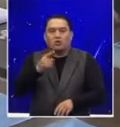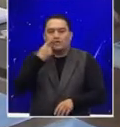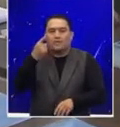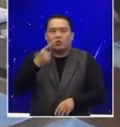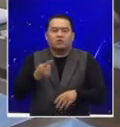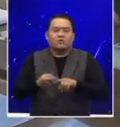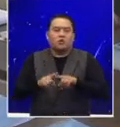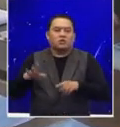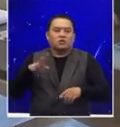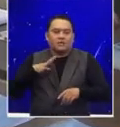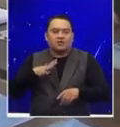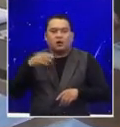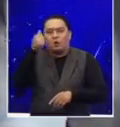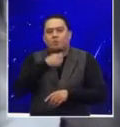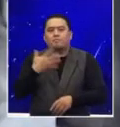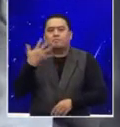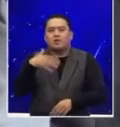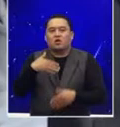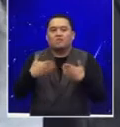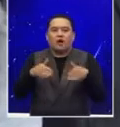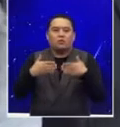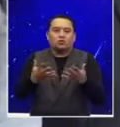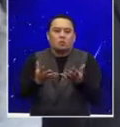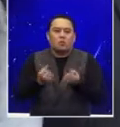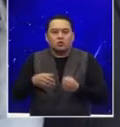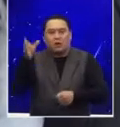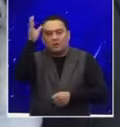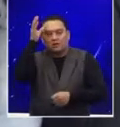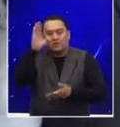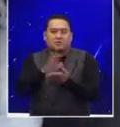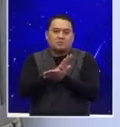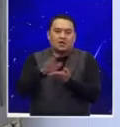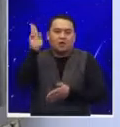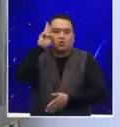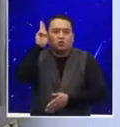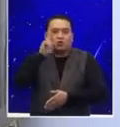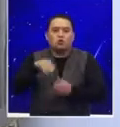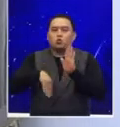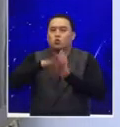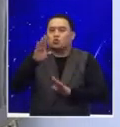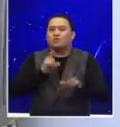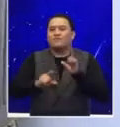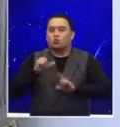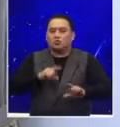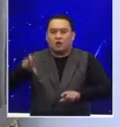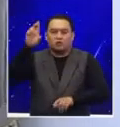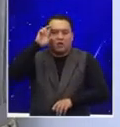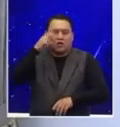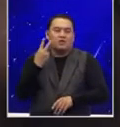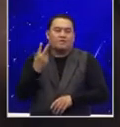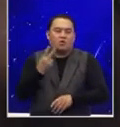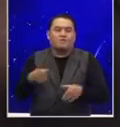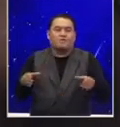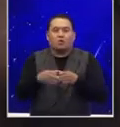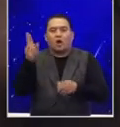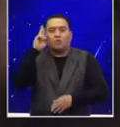ее пределами. За эти годы более 50 выпускников получили образовательные гранты на обучение в лучших вузах страны. Еще двое за счет